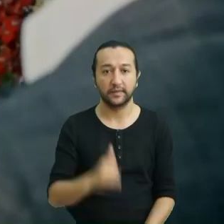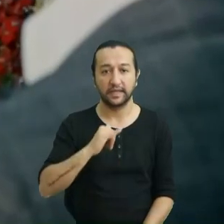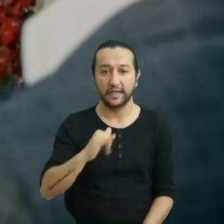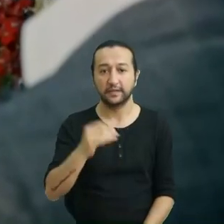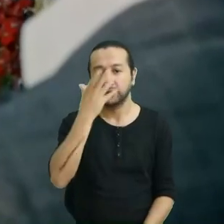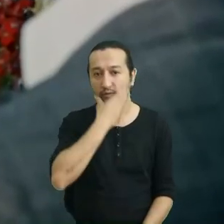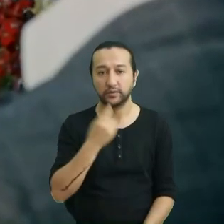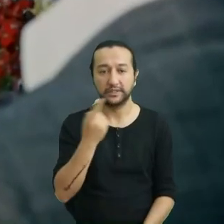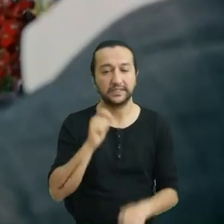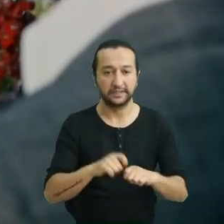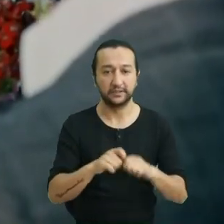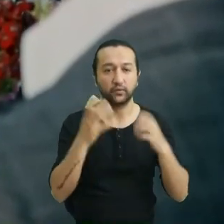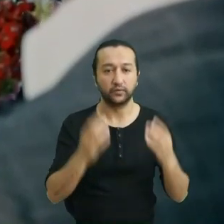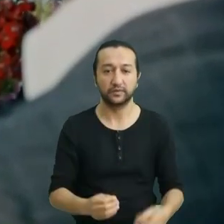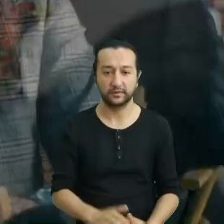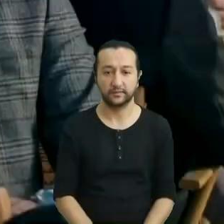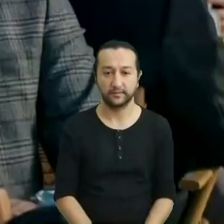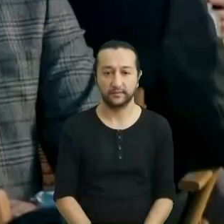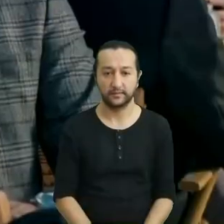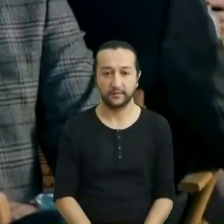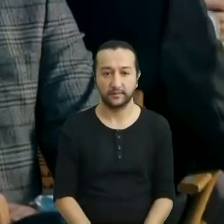Yakında çok güzel şeyler olacak.